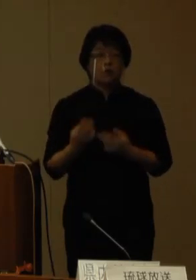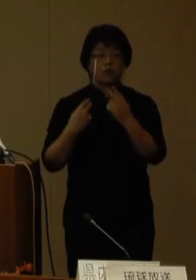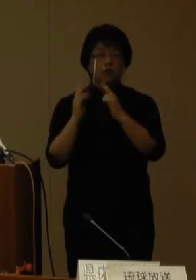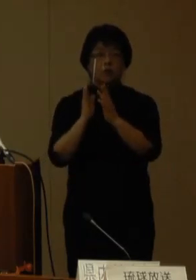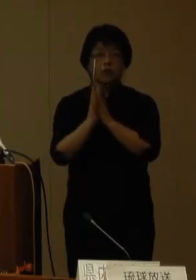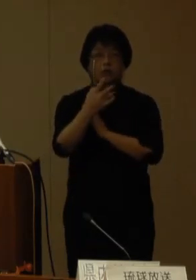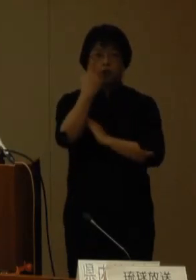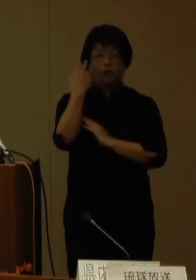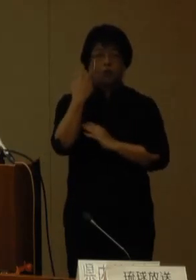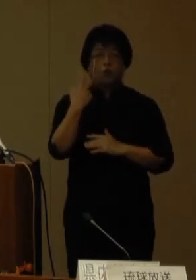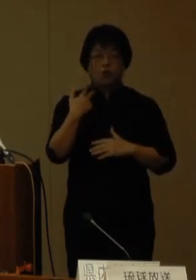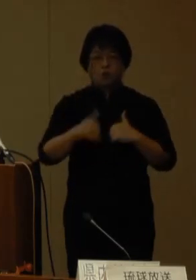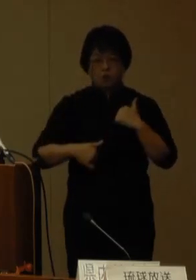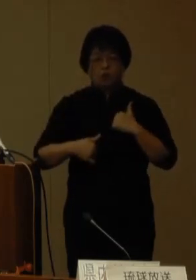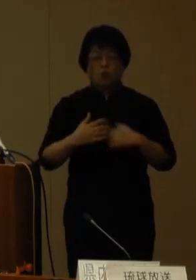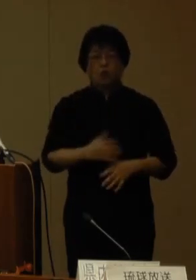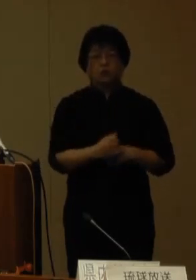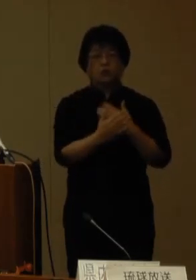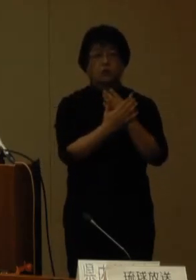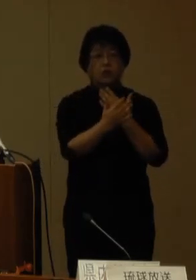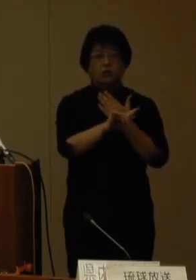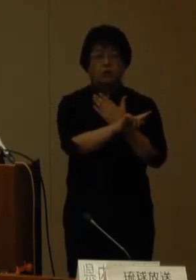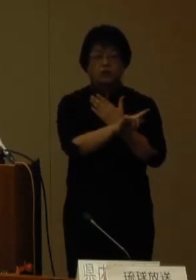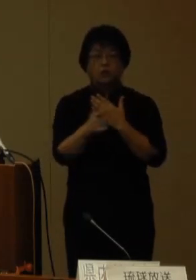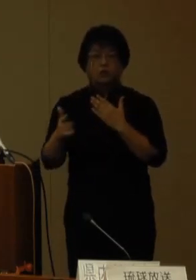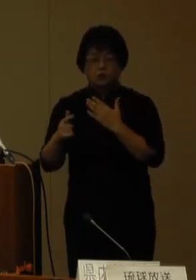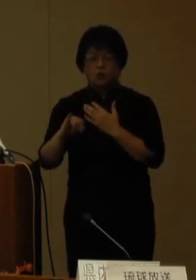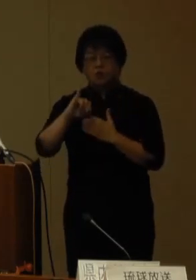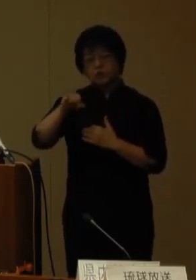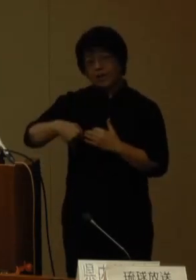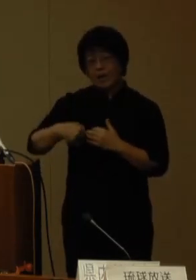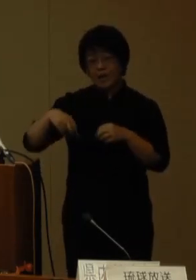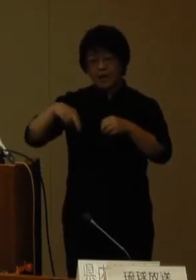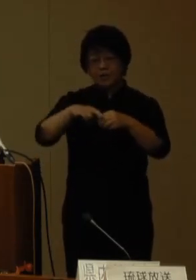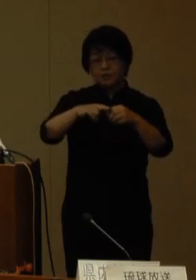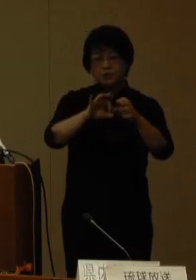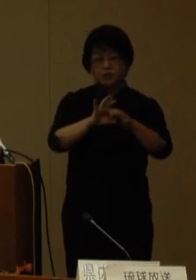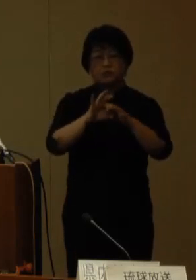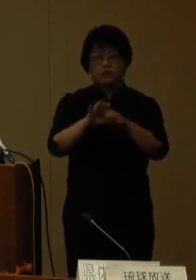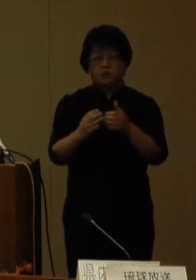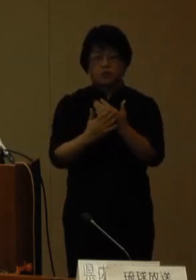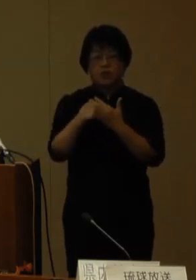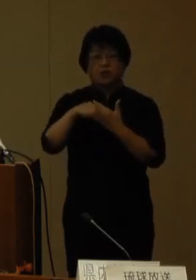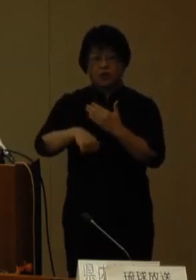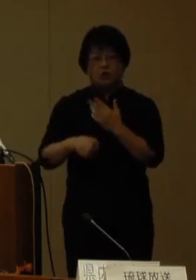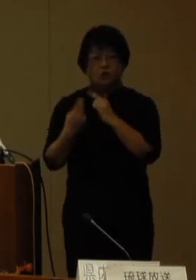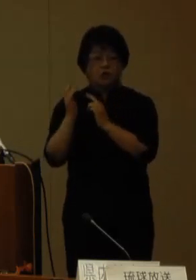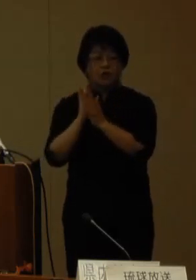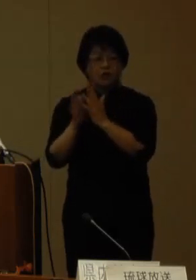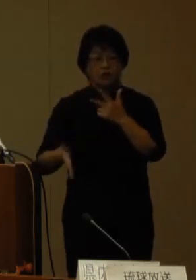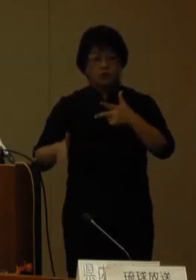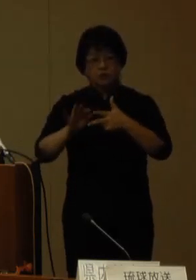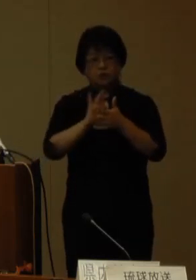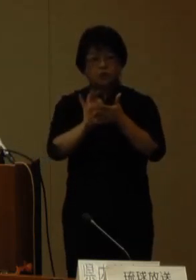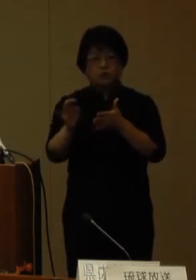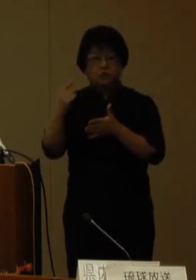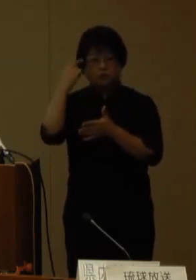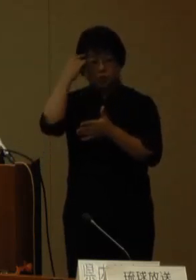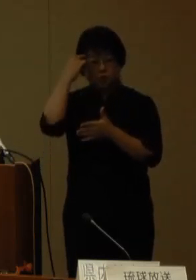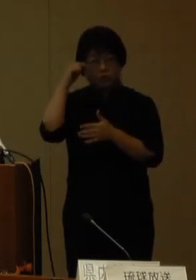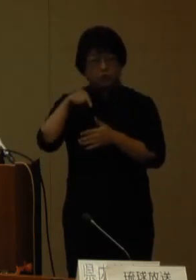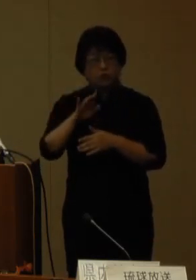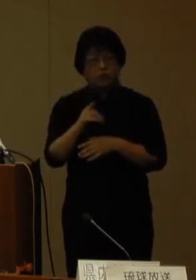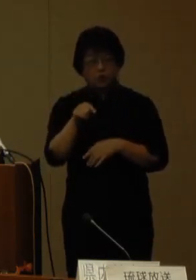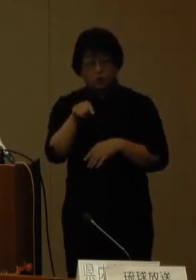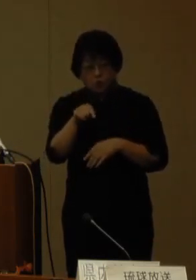か、J リーグの FC 琉球ホーム試合などは、県の総合運動公園を利用していると思うんですけれども、原則休館という